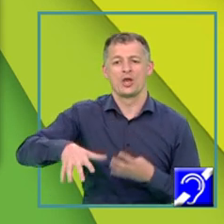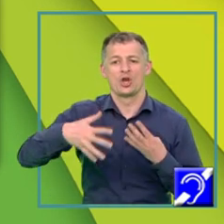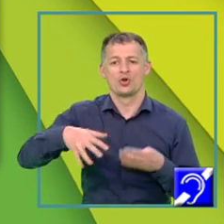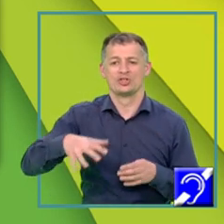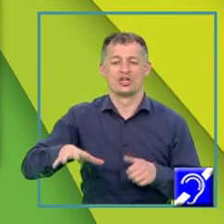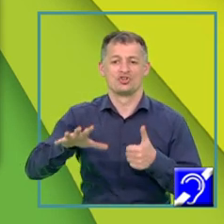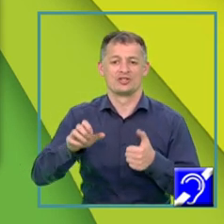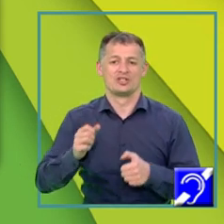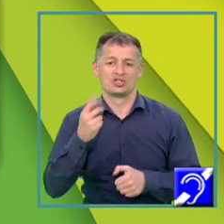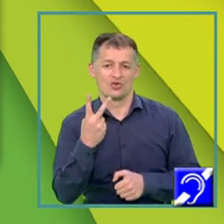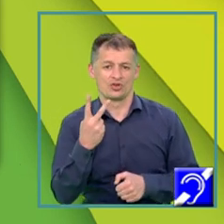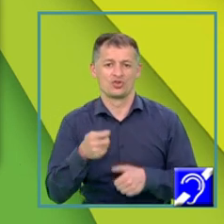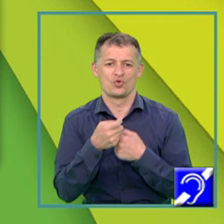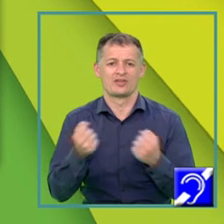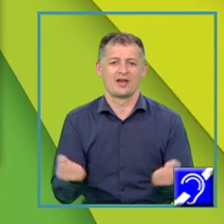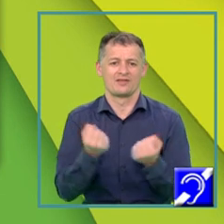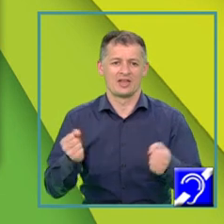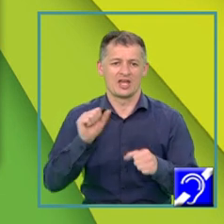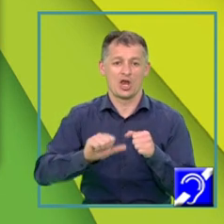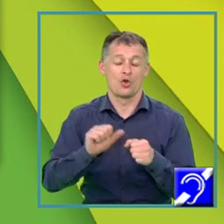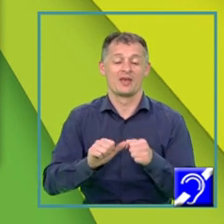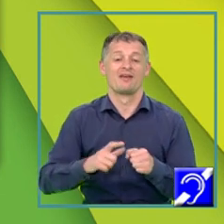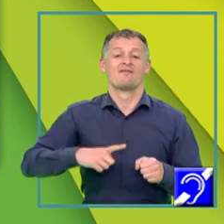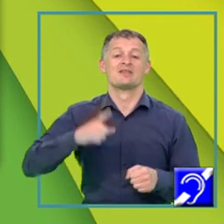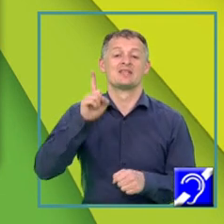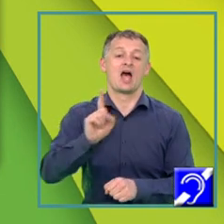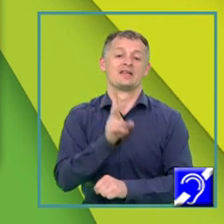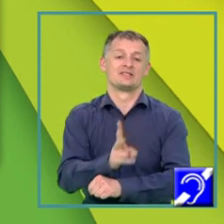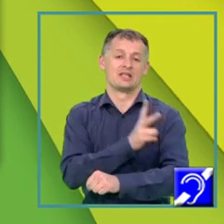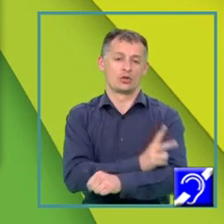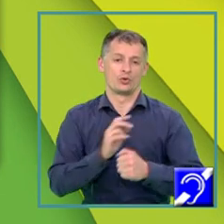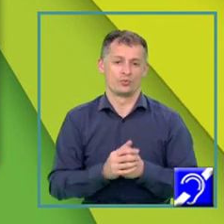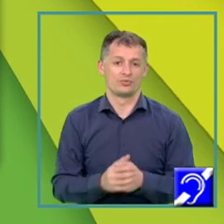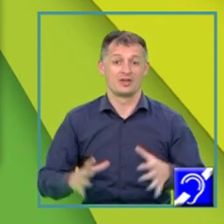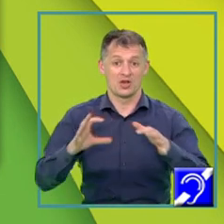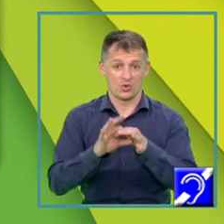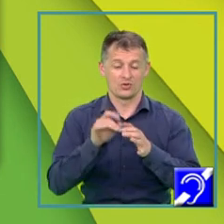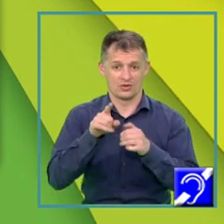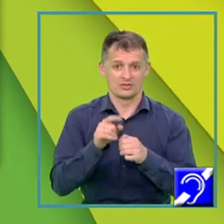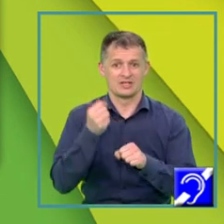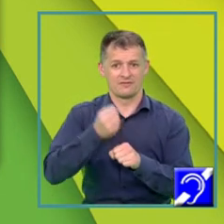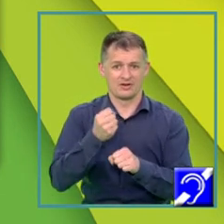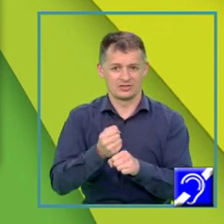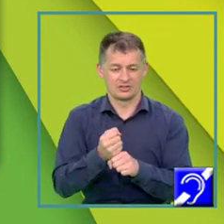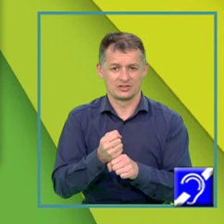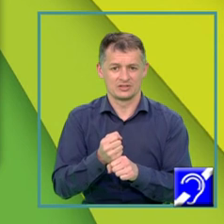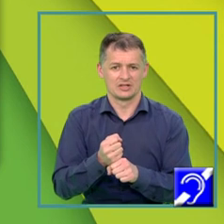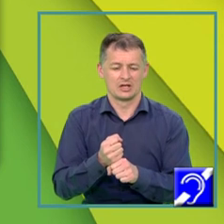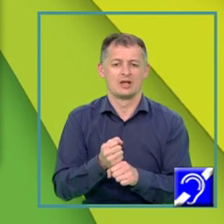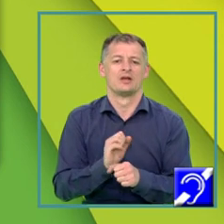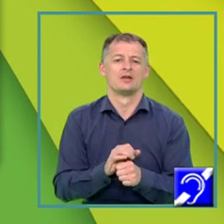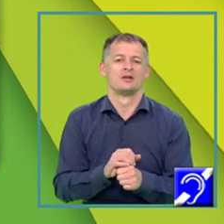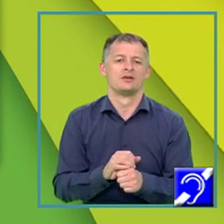întreaga activitate economică este una de stat. Astfel, conector, se încheia procesul de distrugere